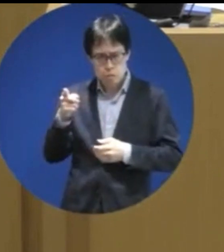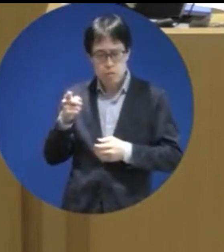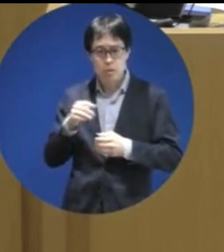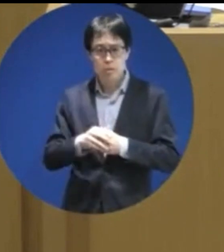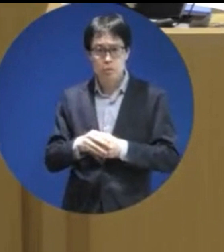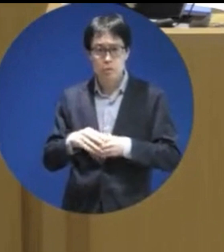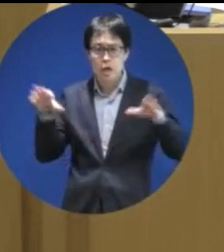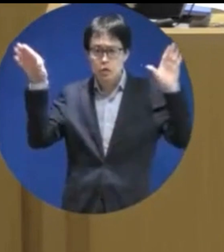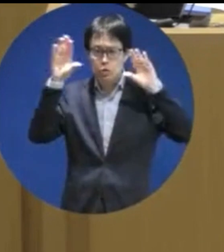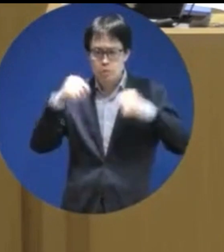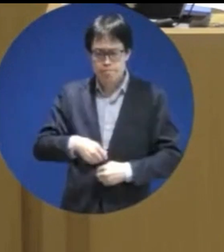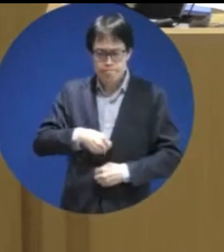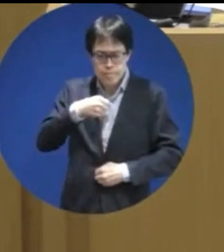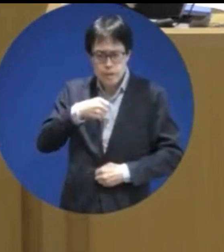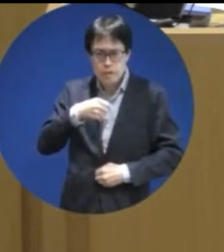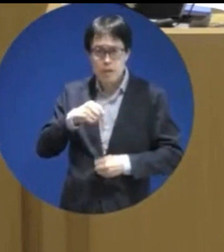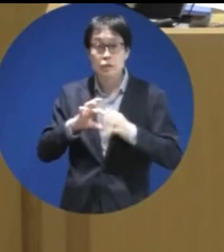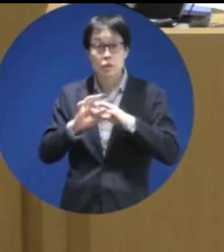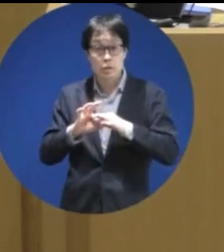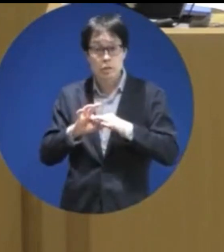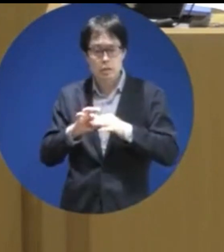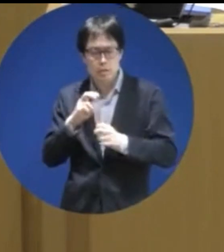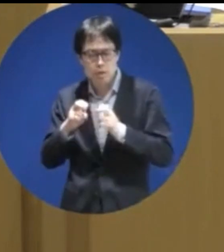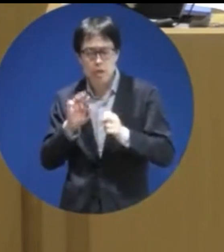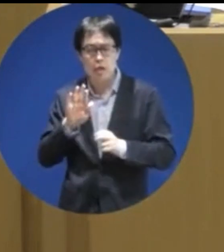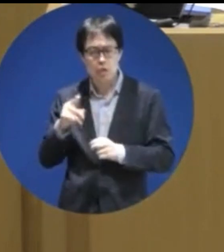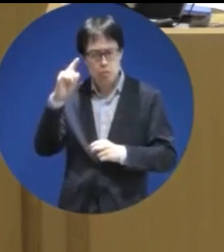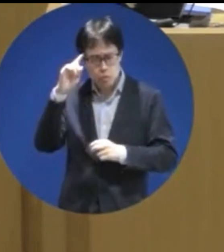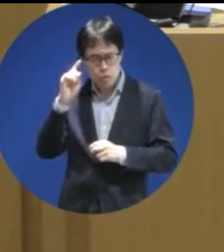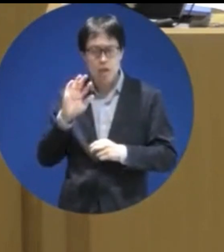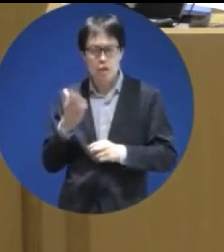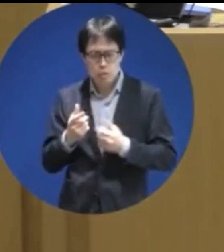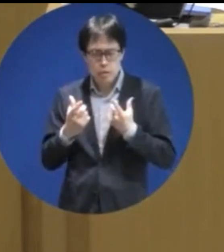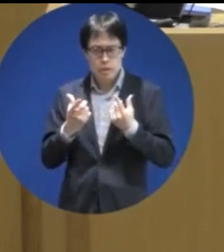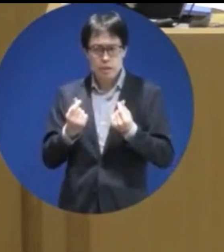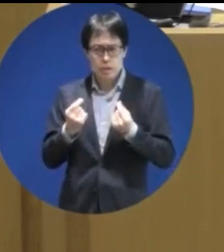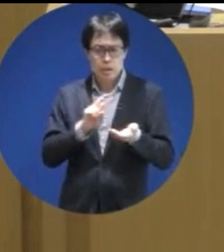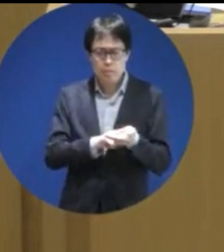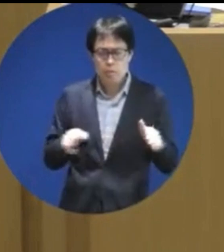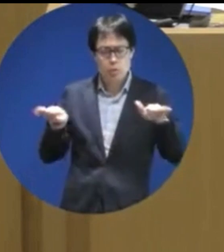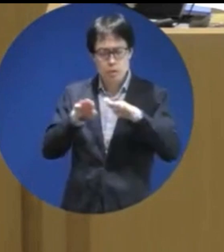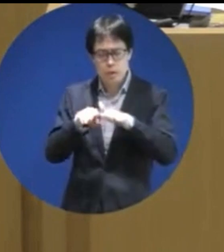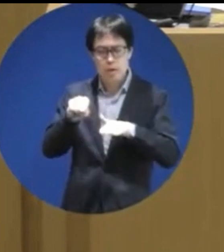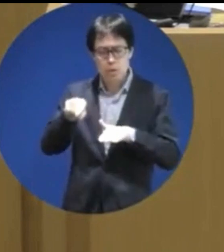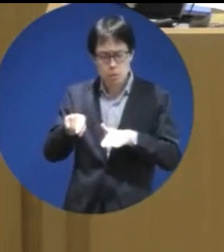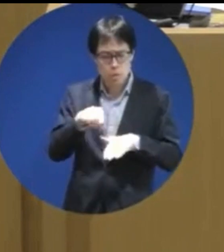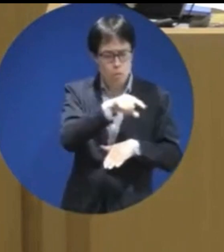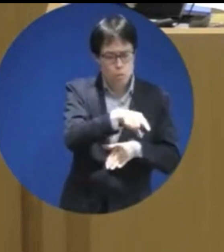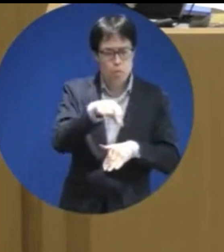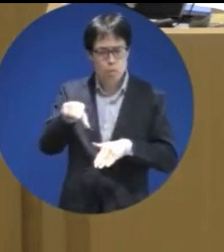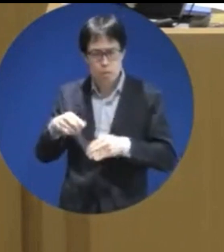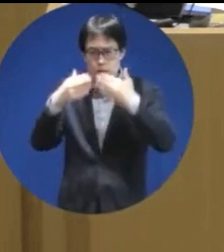んその情報の正確性といった部分には悩みはありますが、確実にここの病院やここの施設に関してはバリアフリ